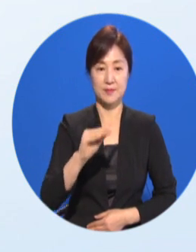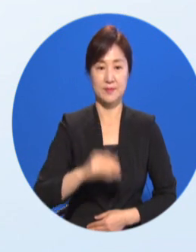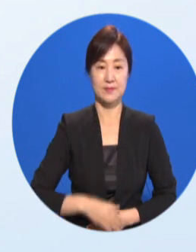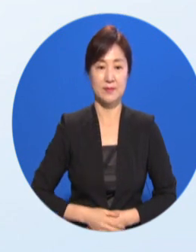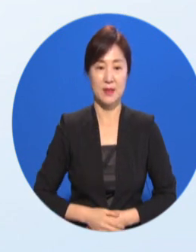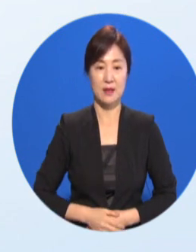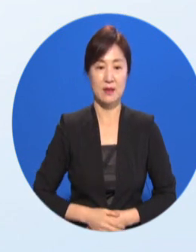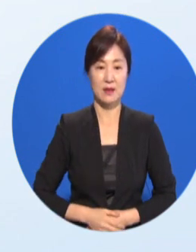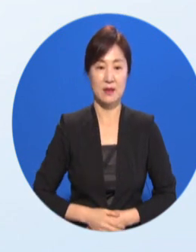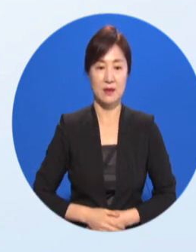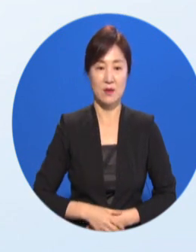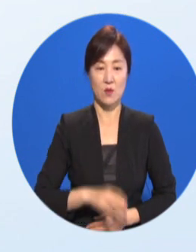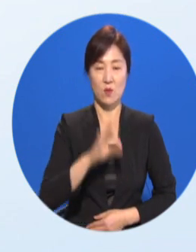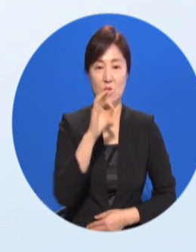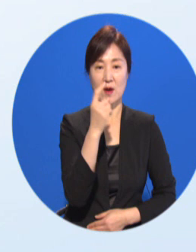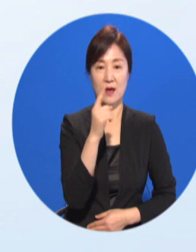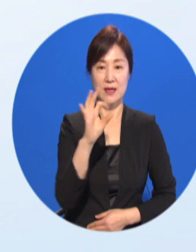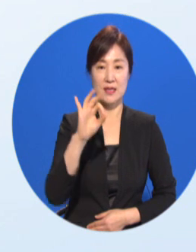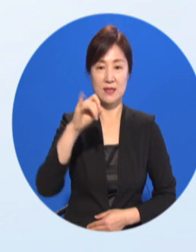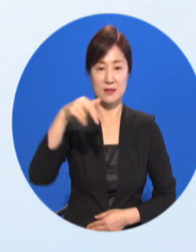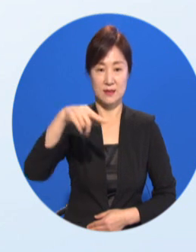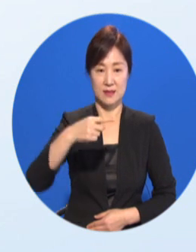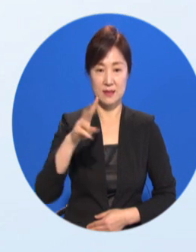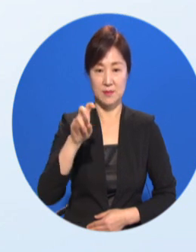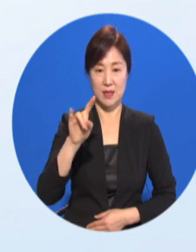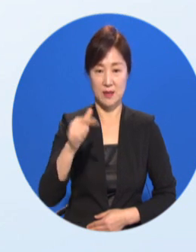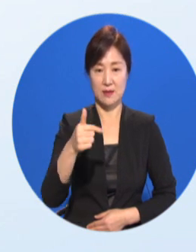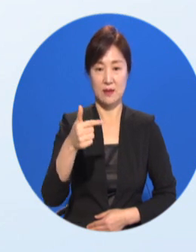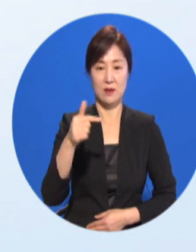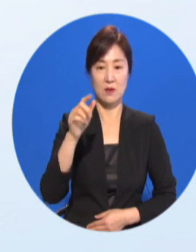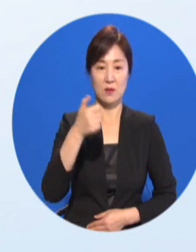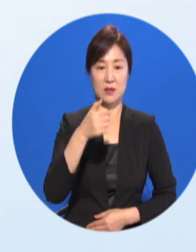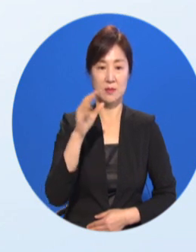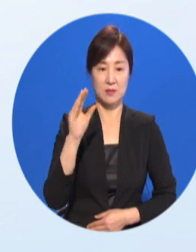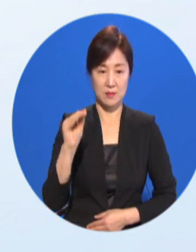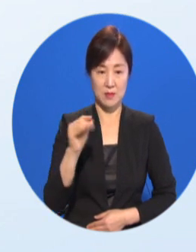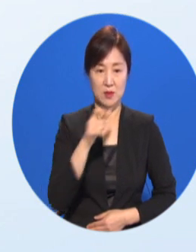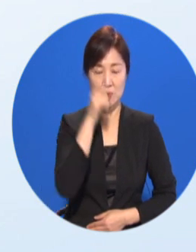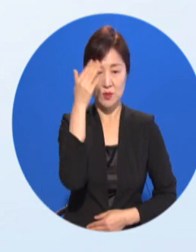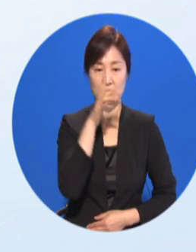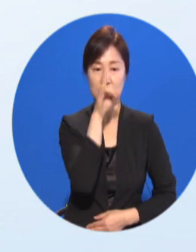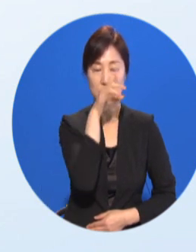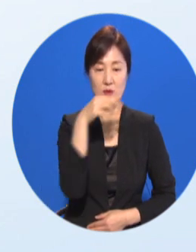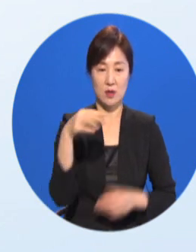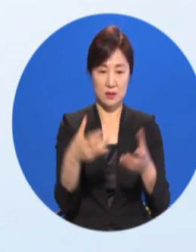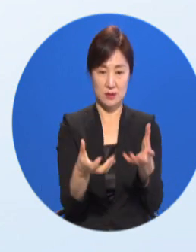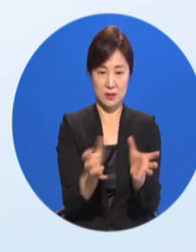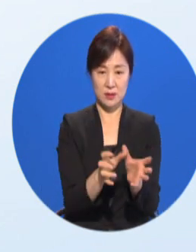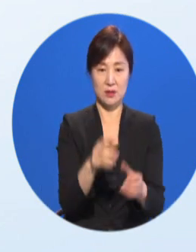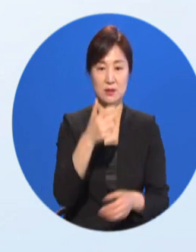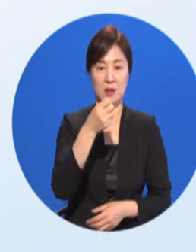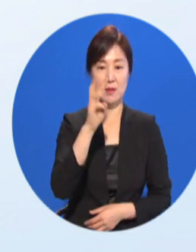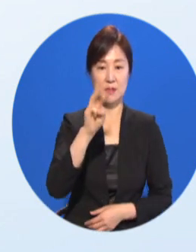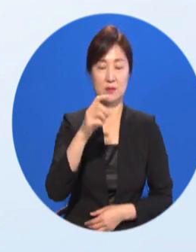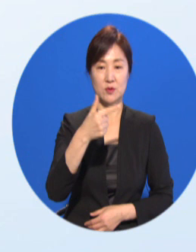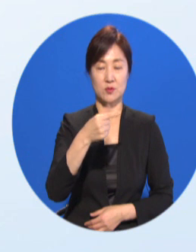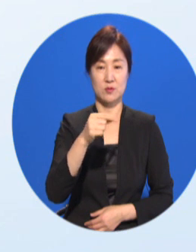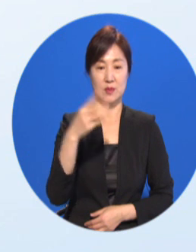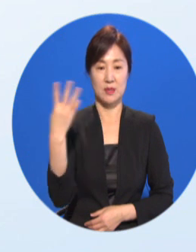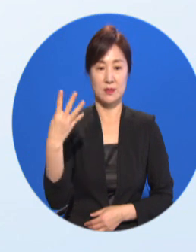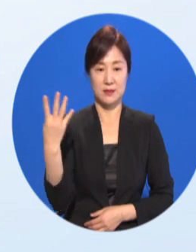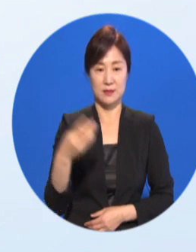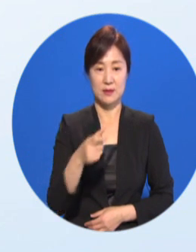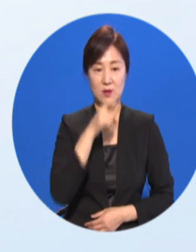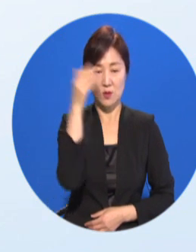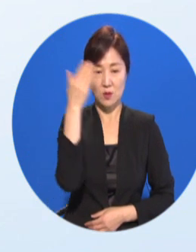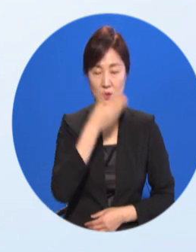와이즈 맨 여수 할려 클럽 50만원 6시 중앙동 13 통 주민 364,000원 여수 엑스포 힐스테이트